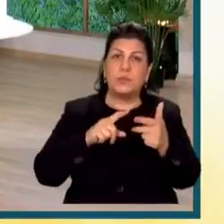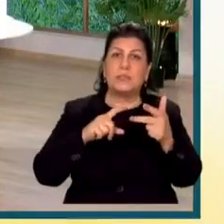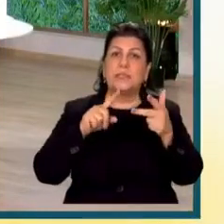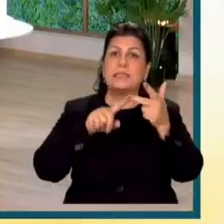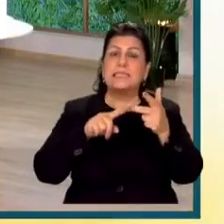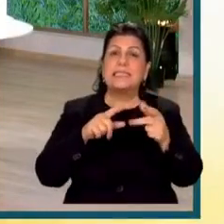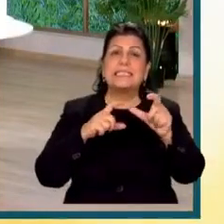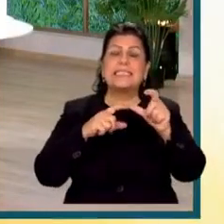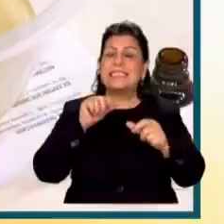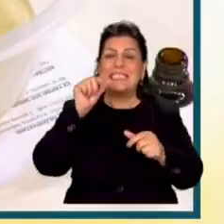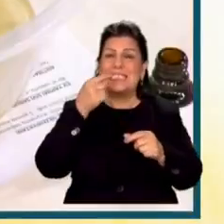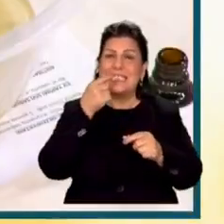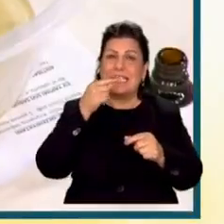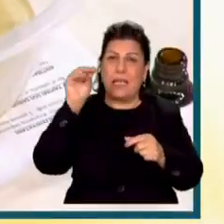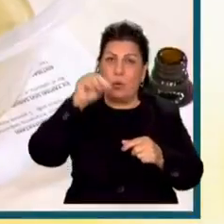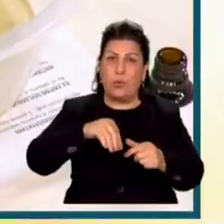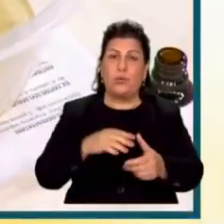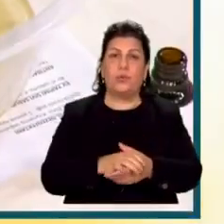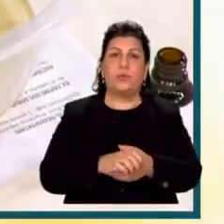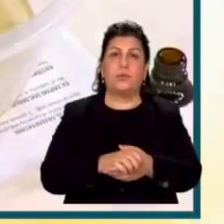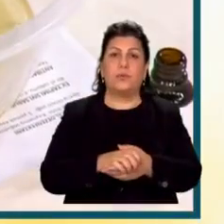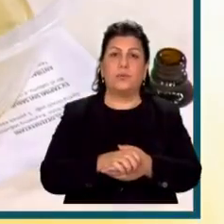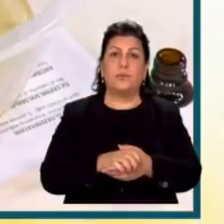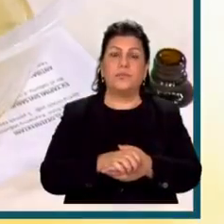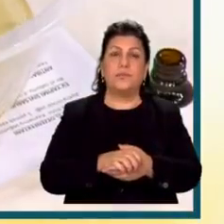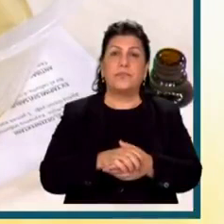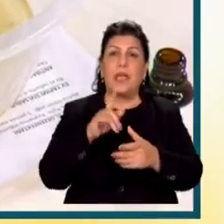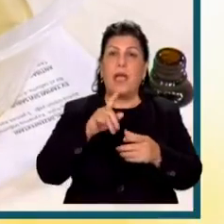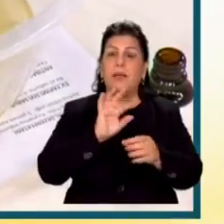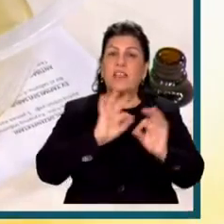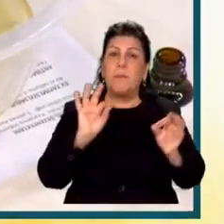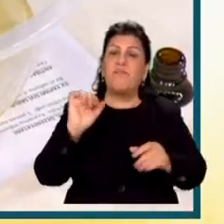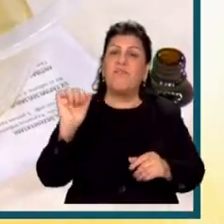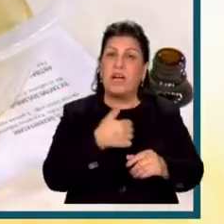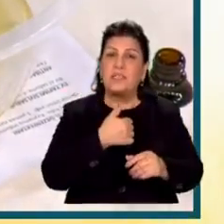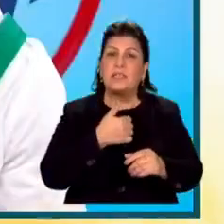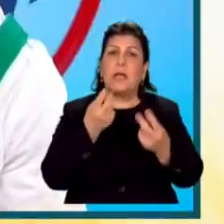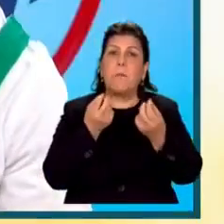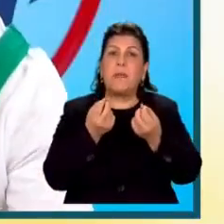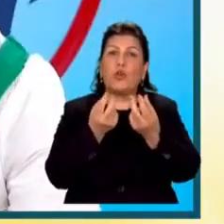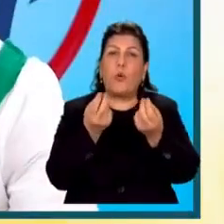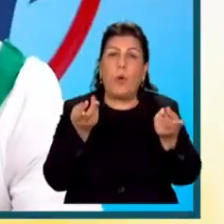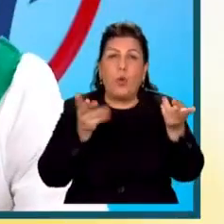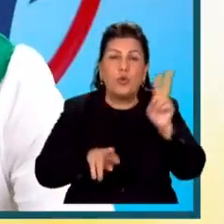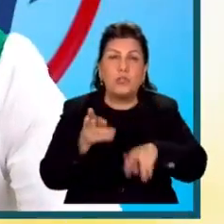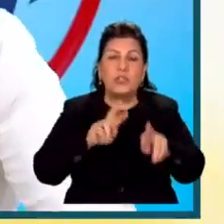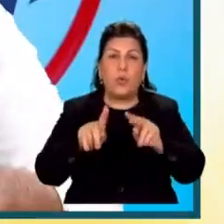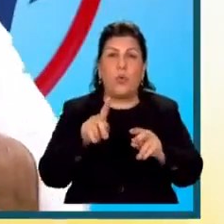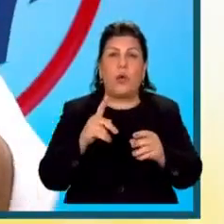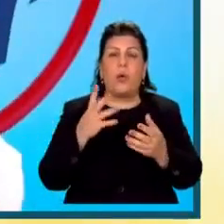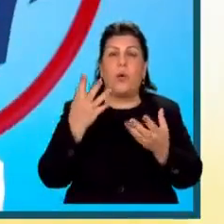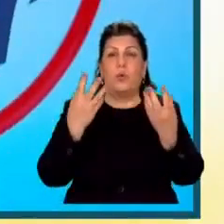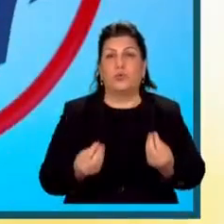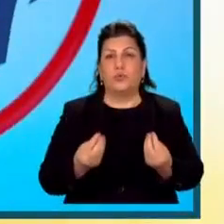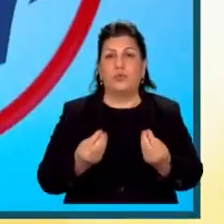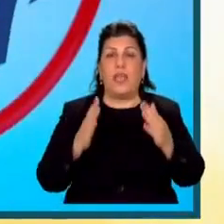yağı hem gene yağın erimesinde çok faydalı olacak hem antiseptik özellikler kazandıracak Eğer